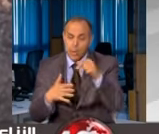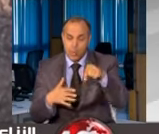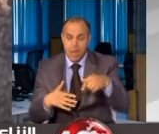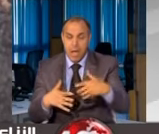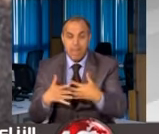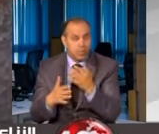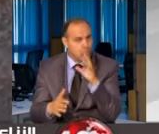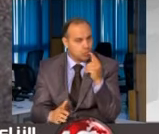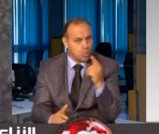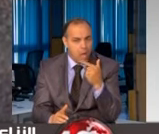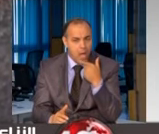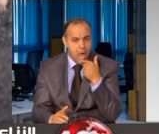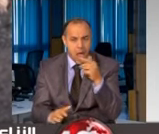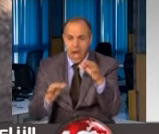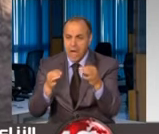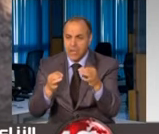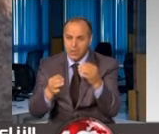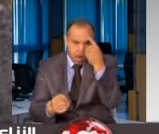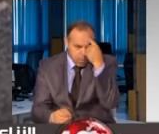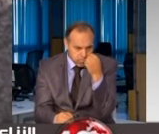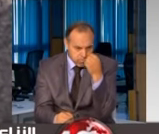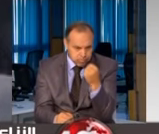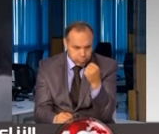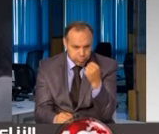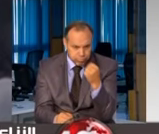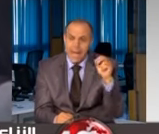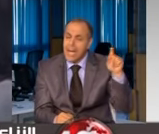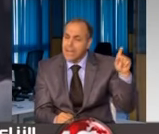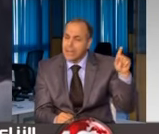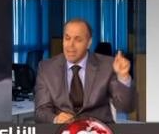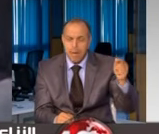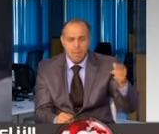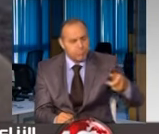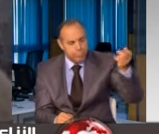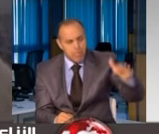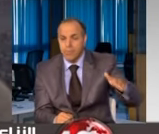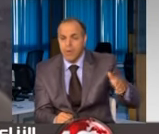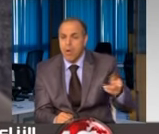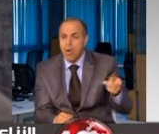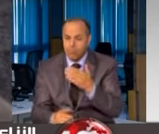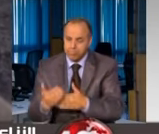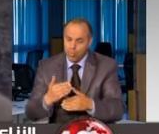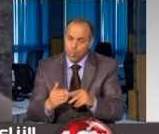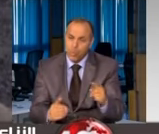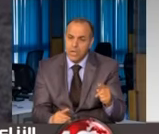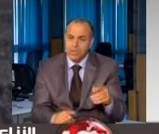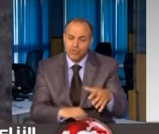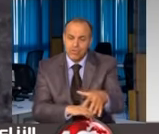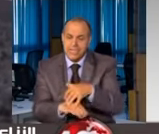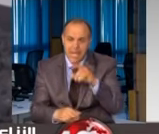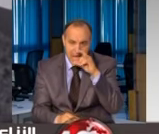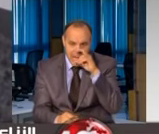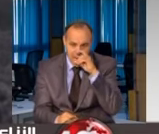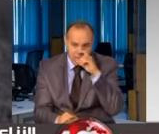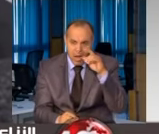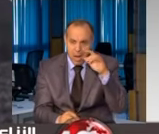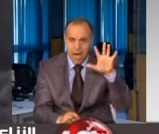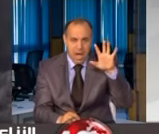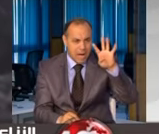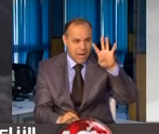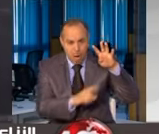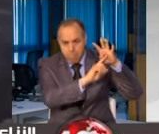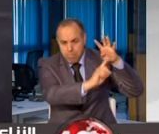الولايات المتحدة قتلت 10 متشددين من تنظيم القاعدة وأصابت آخر بجروح في جزيرة العرب في 4 غارات